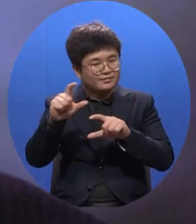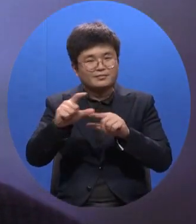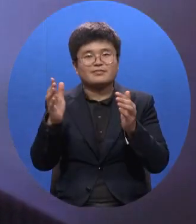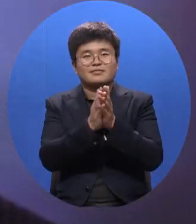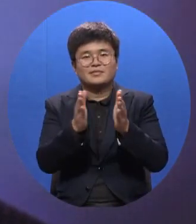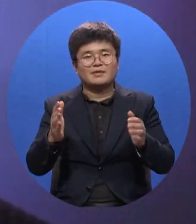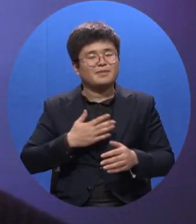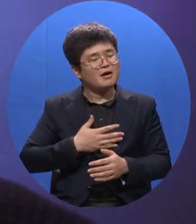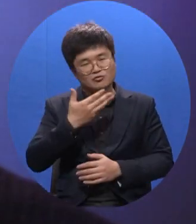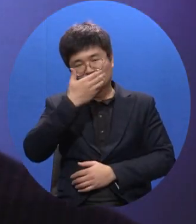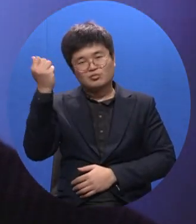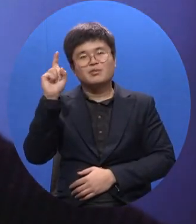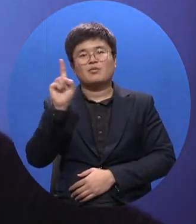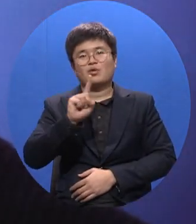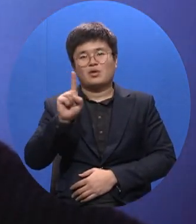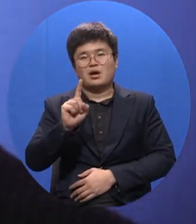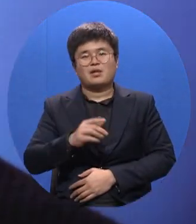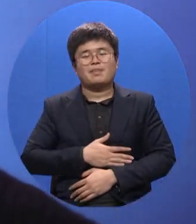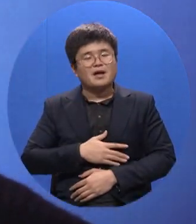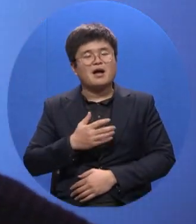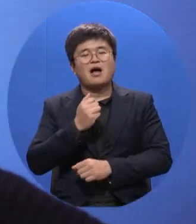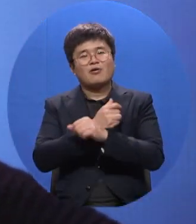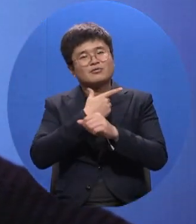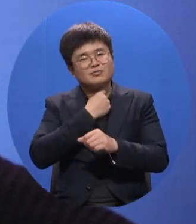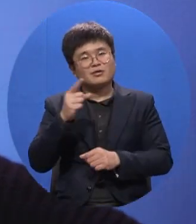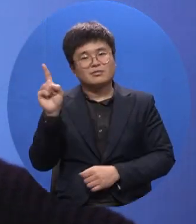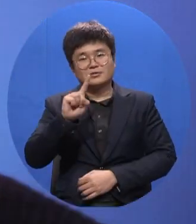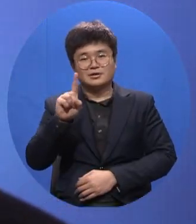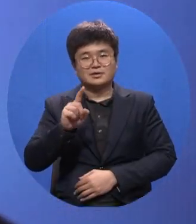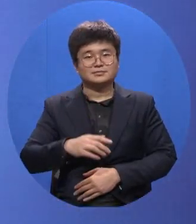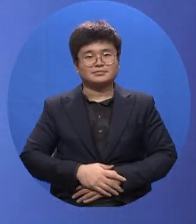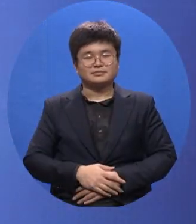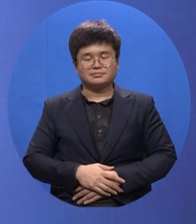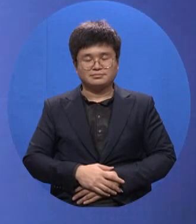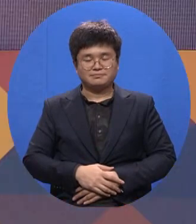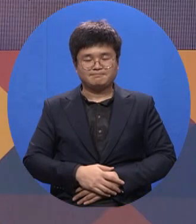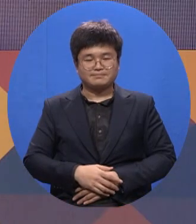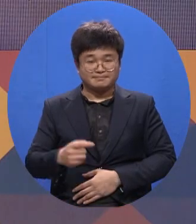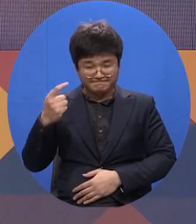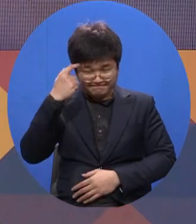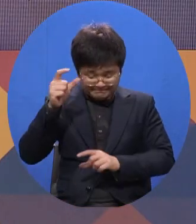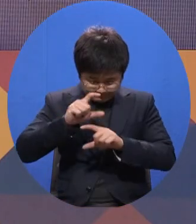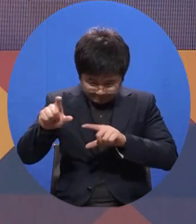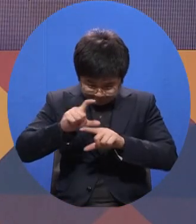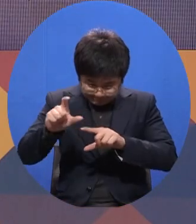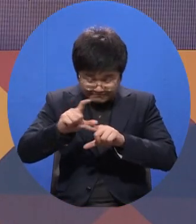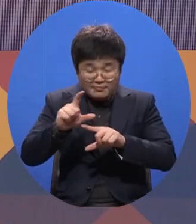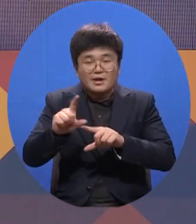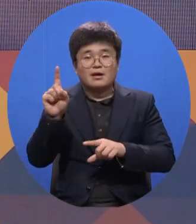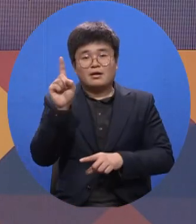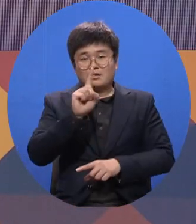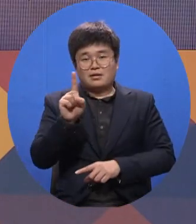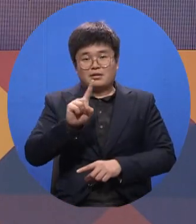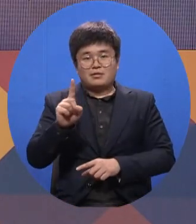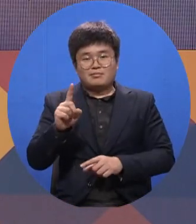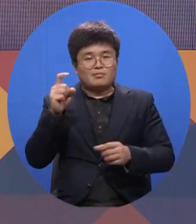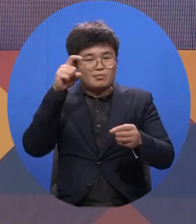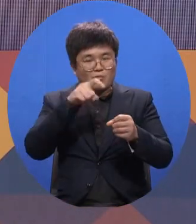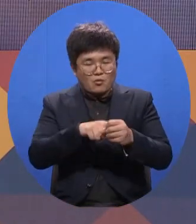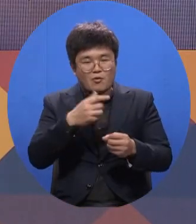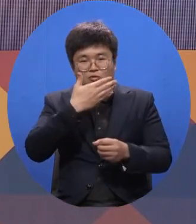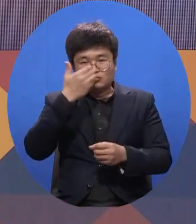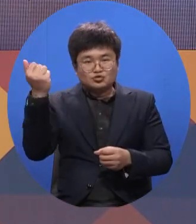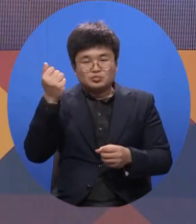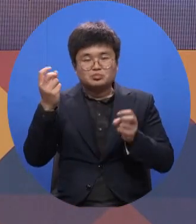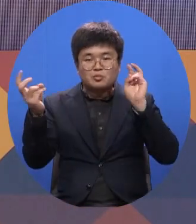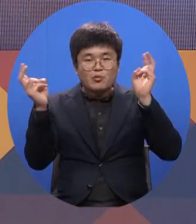꿈이 뭘까 내가 하고 싶은건 뭘까 4 아무리 생각해도 저한테 목표나 콩 그런거 1위